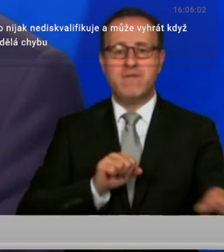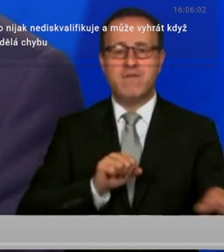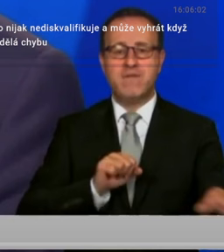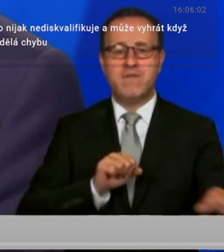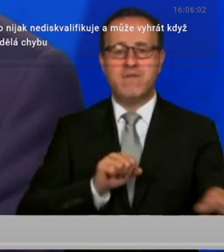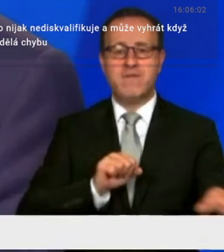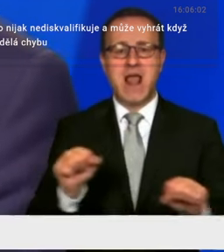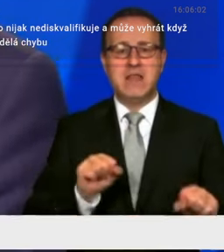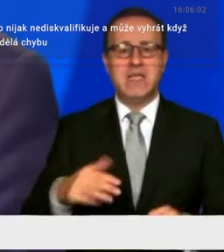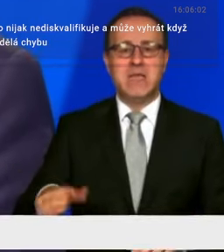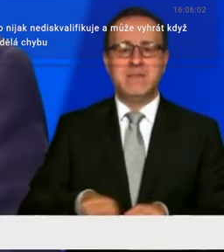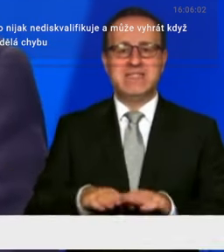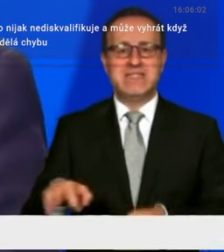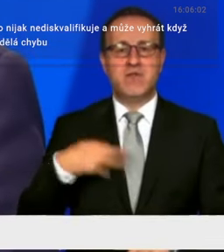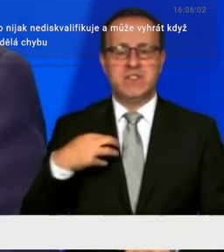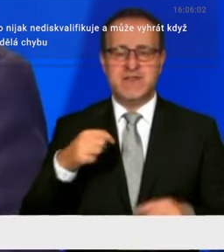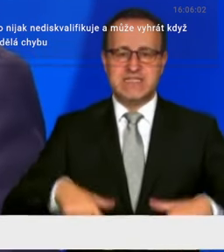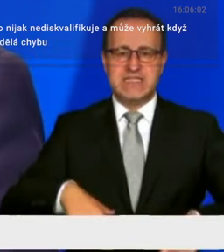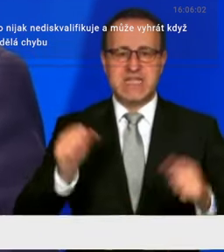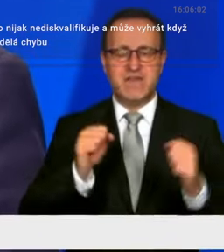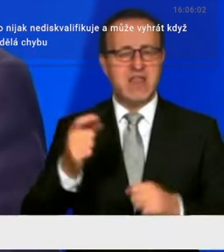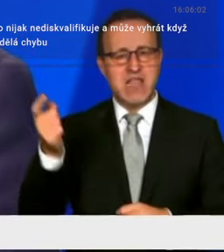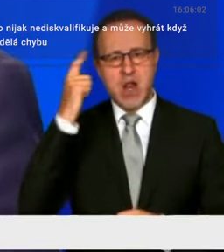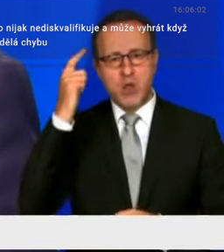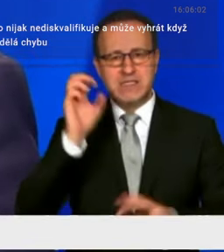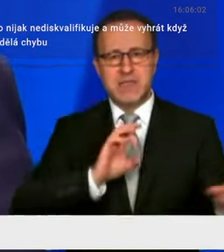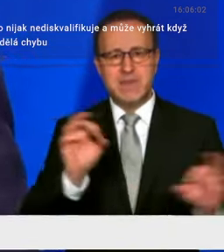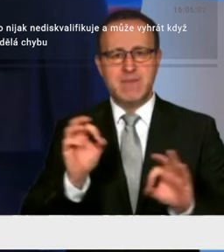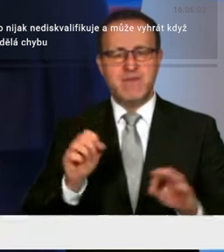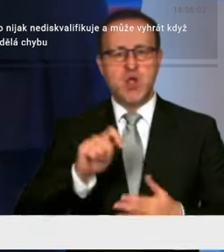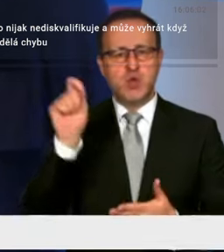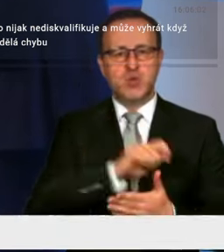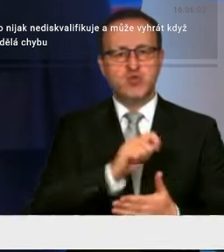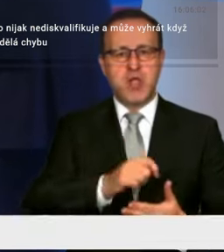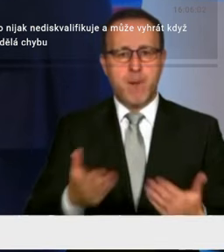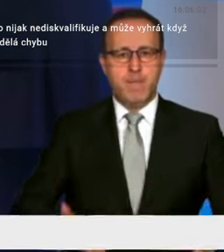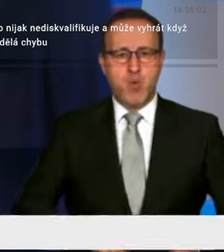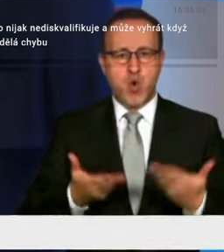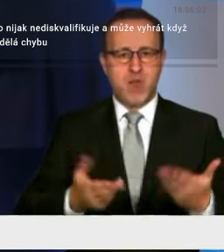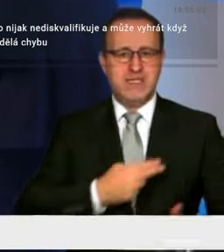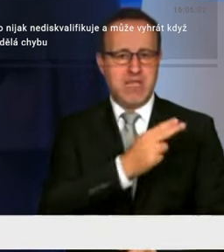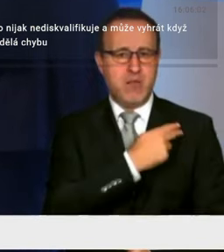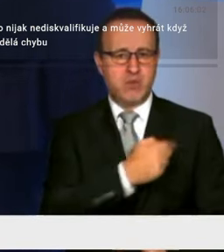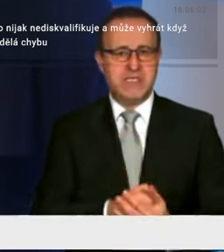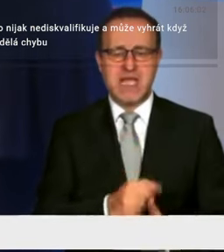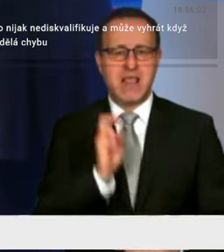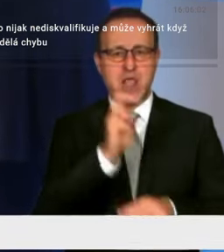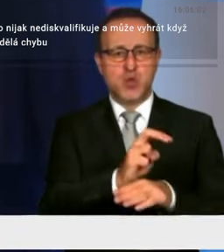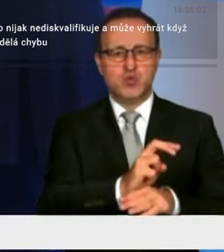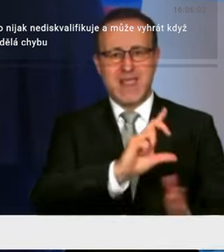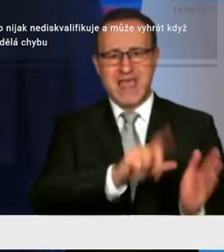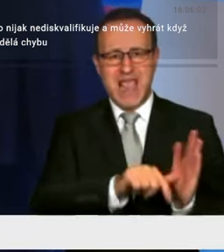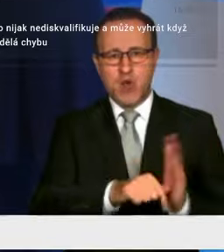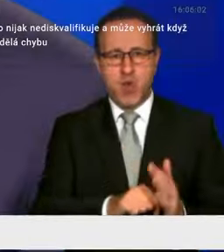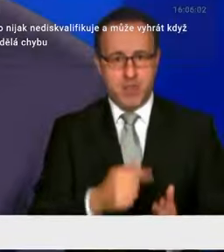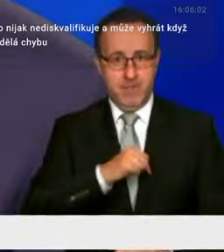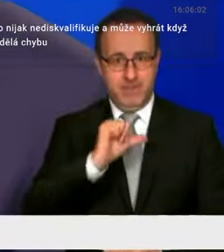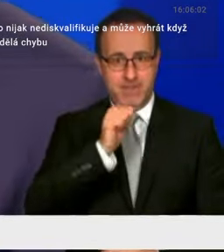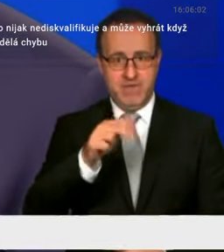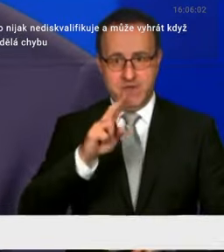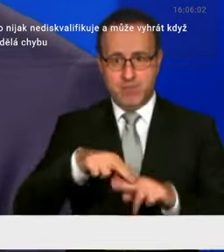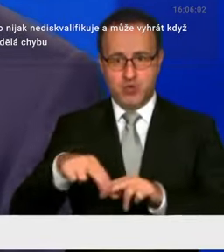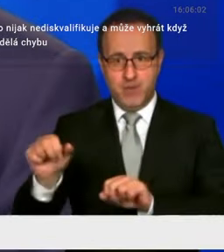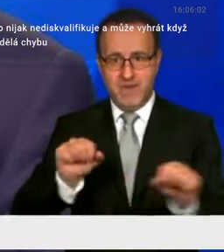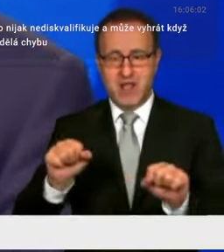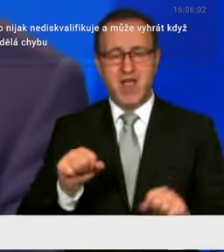desivý okamžité zastavenie nelogicky pripraveného rušenia pôrodníc v nedostupných regiónoch Slovenska to boli prvé kroky vlády len